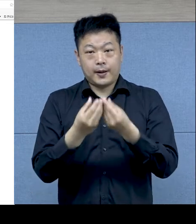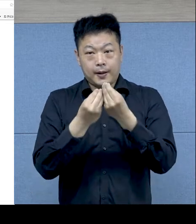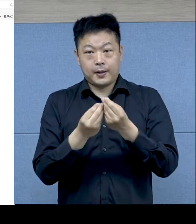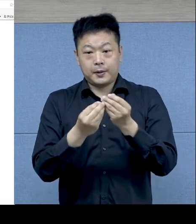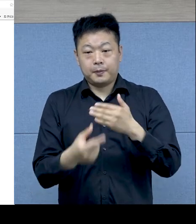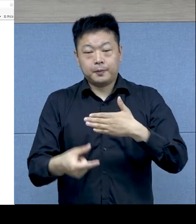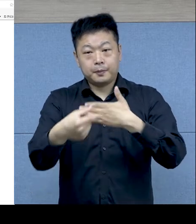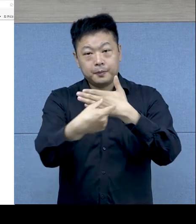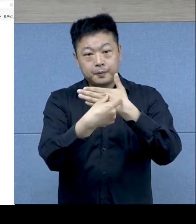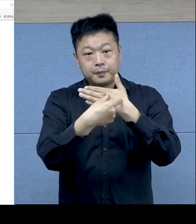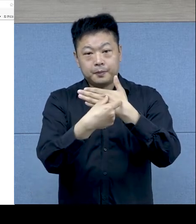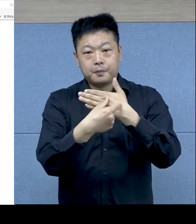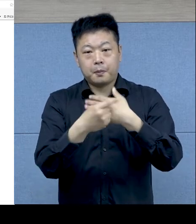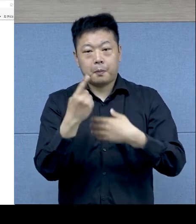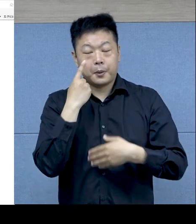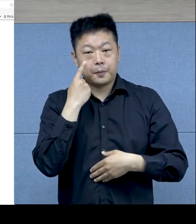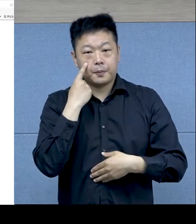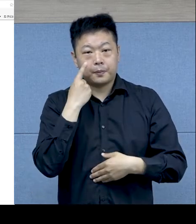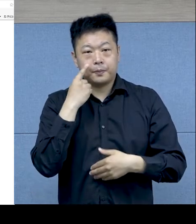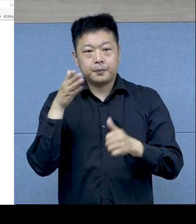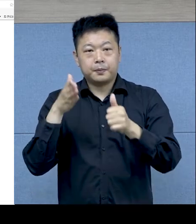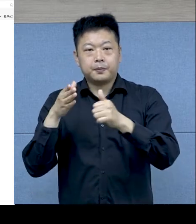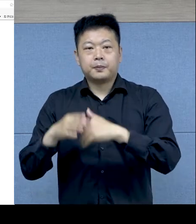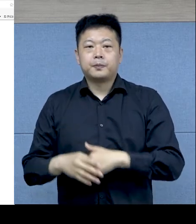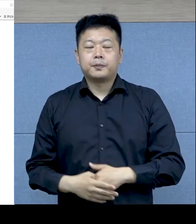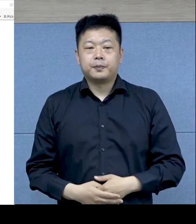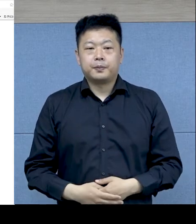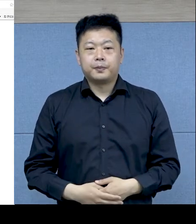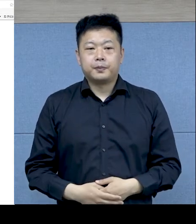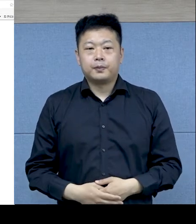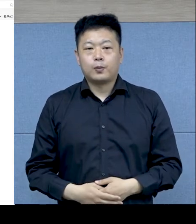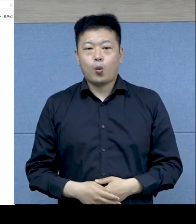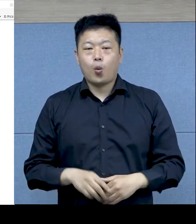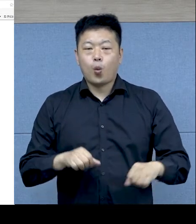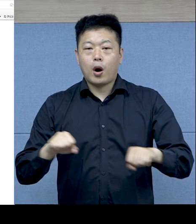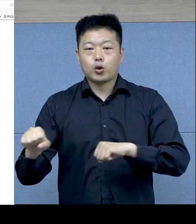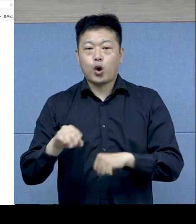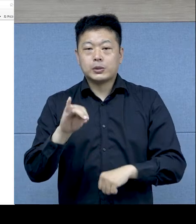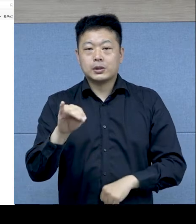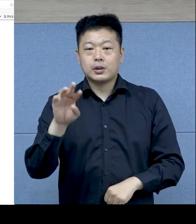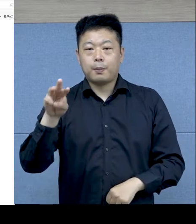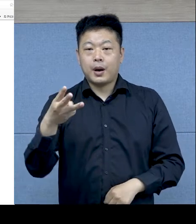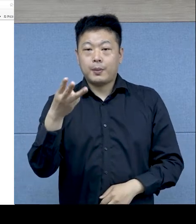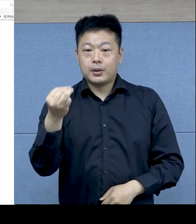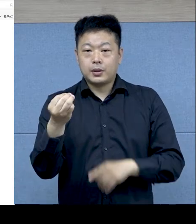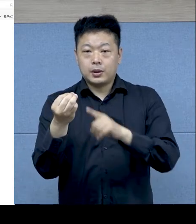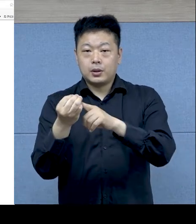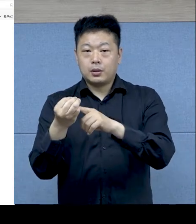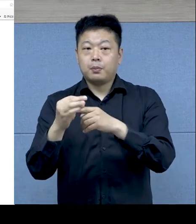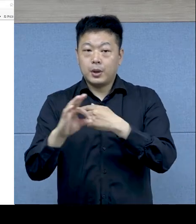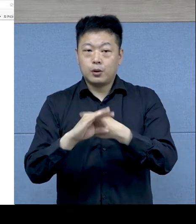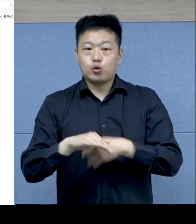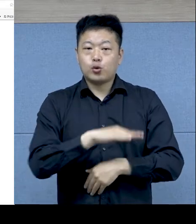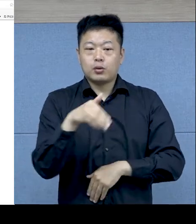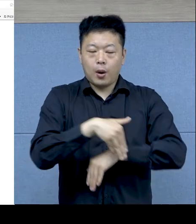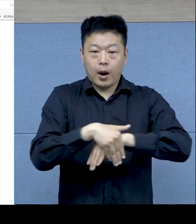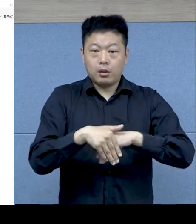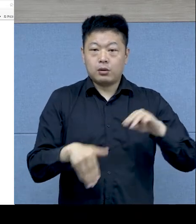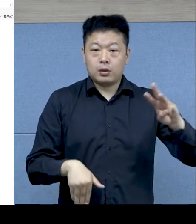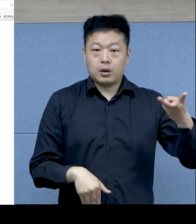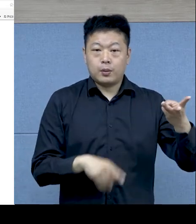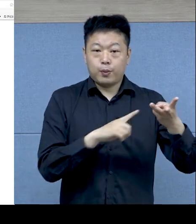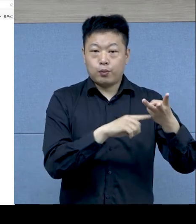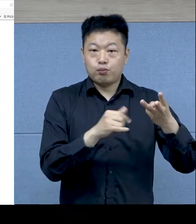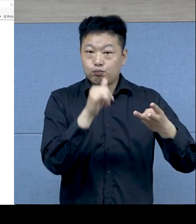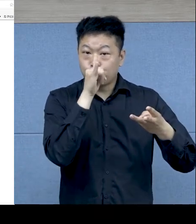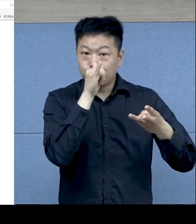예를 들어서 저희가 한번 예시로 입력을 해보도록 하겠습니다. 활동비가 300만 원인 경우 우리 계획서에